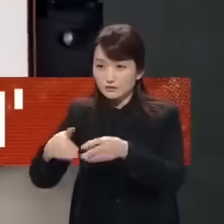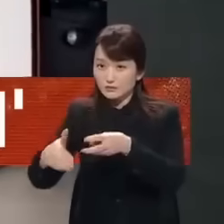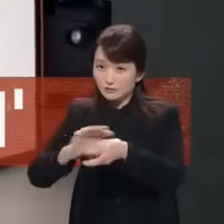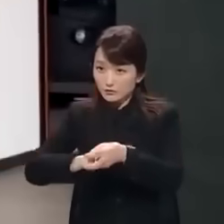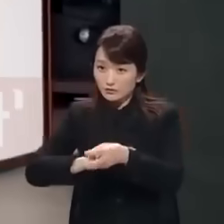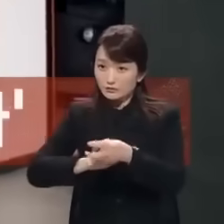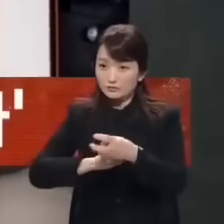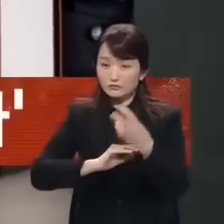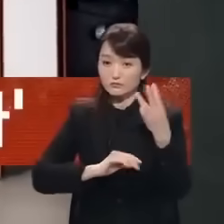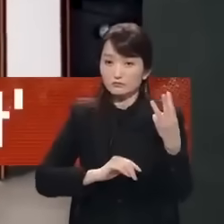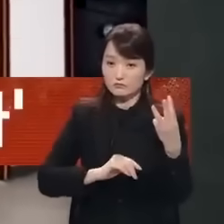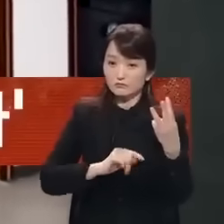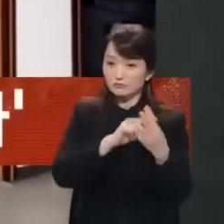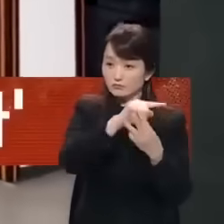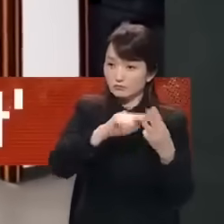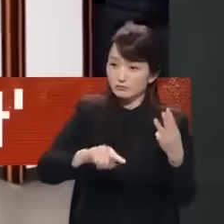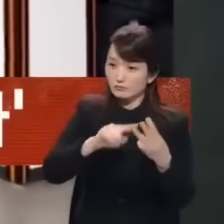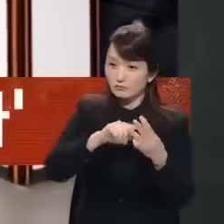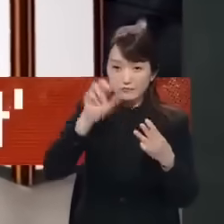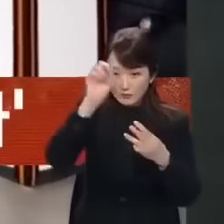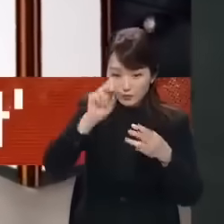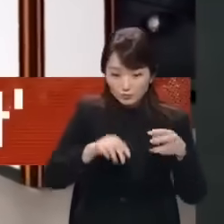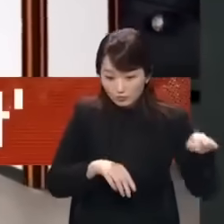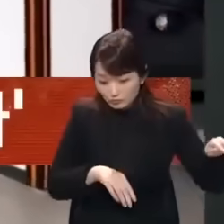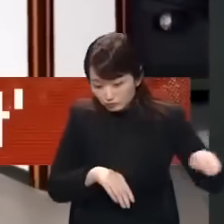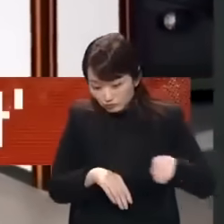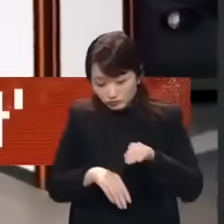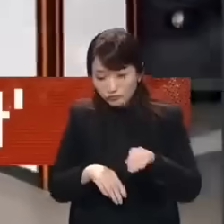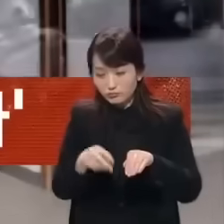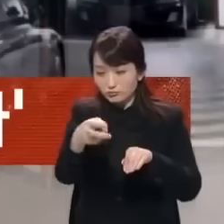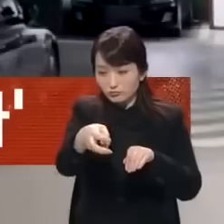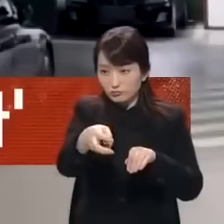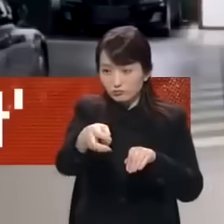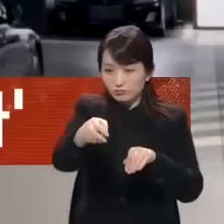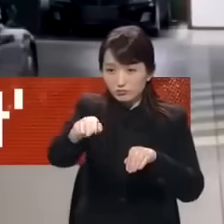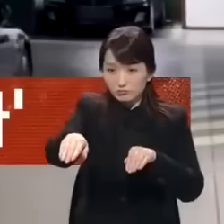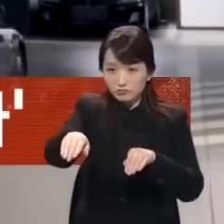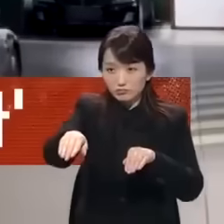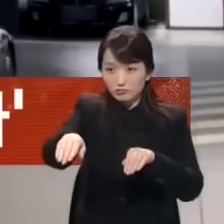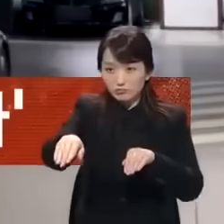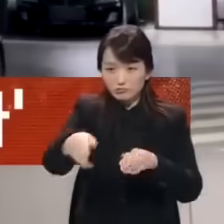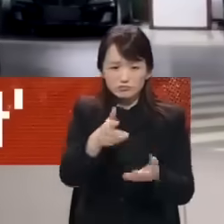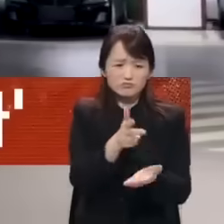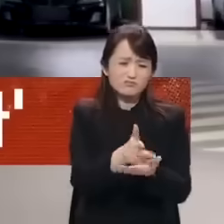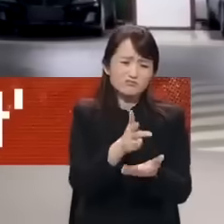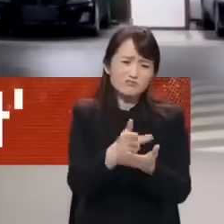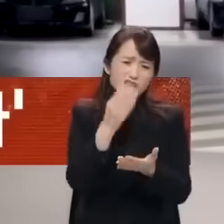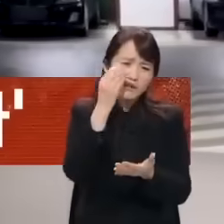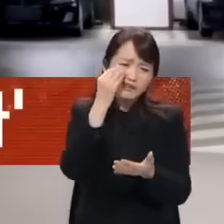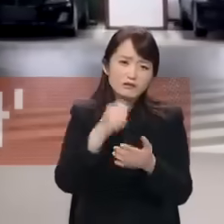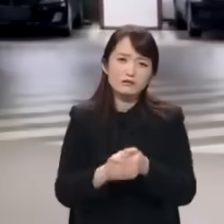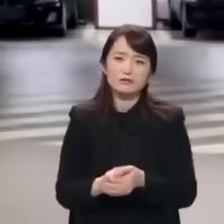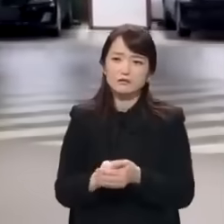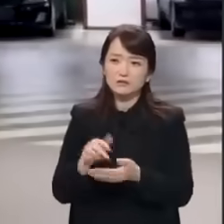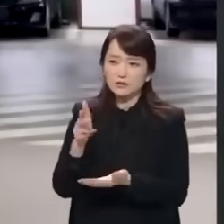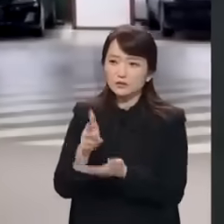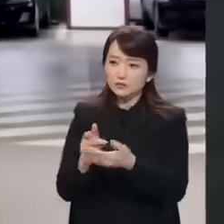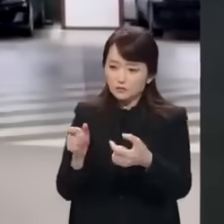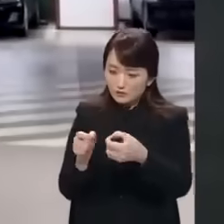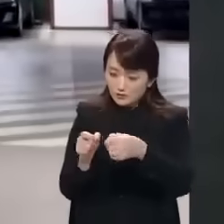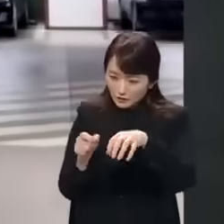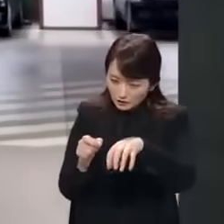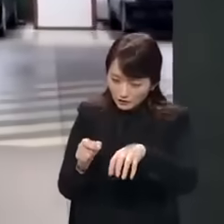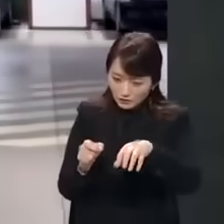좋은 차들입니다. 예. 이 세 대가 갑자기 나타나서 공통점이 주차를 너무 이상하게 한다는 거예요. 통로에 세우거나 지금도 통로죠.